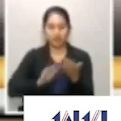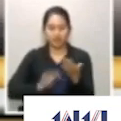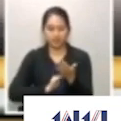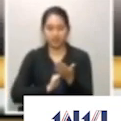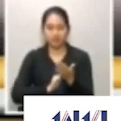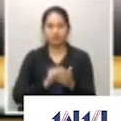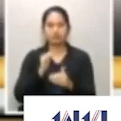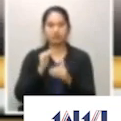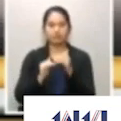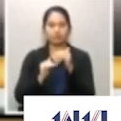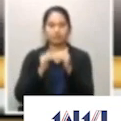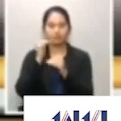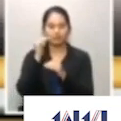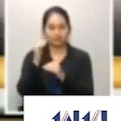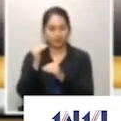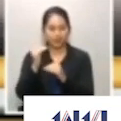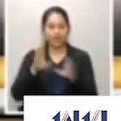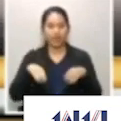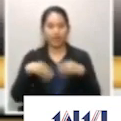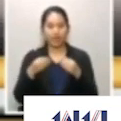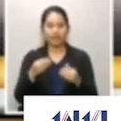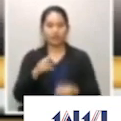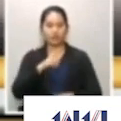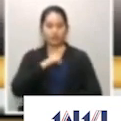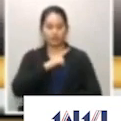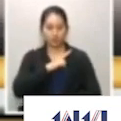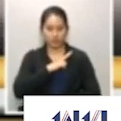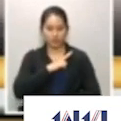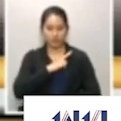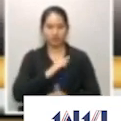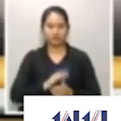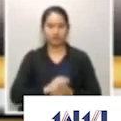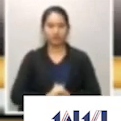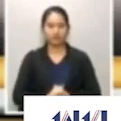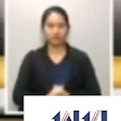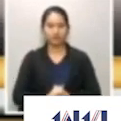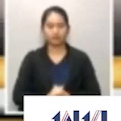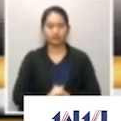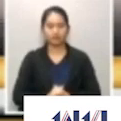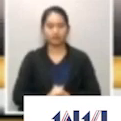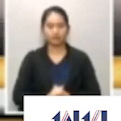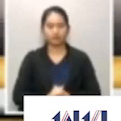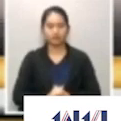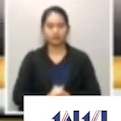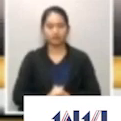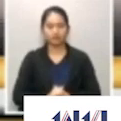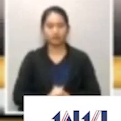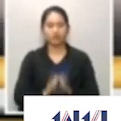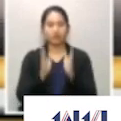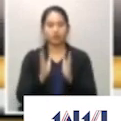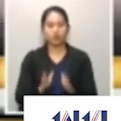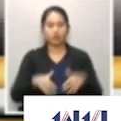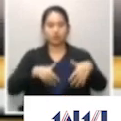าให้กับตนเองและผู้มีอำนาจประชาชน